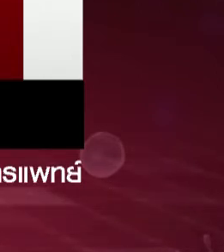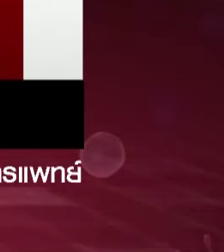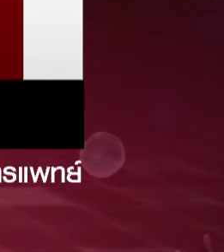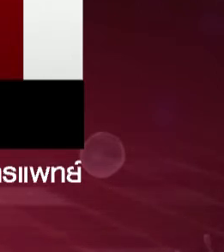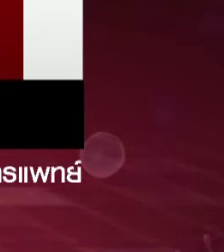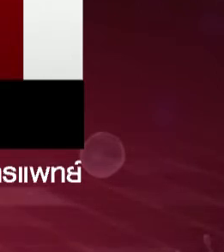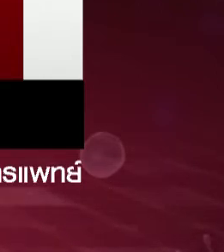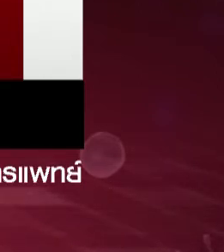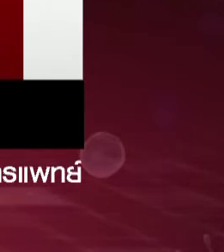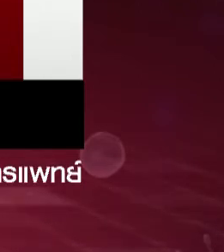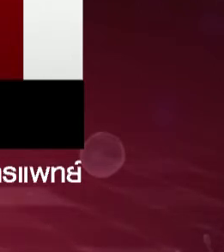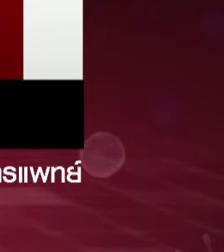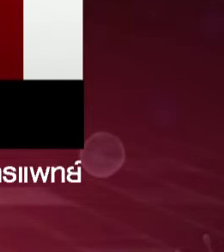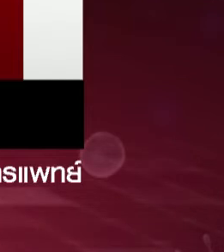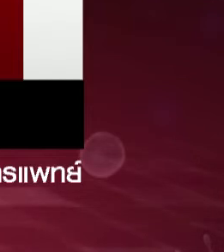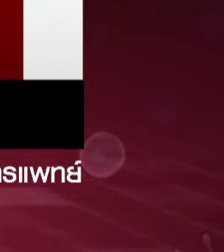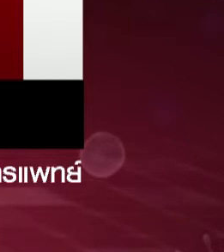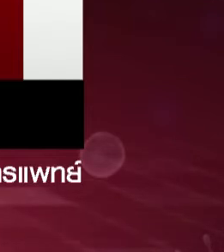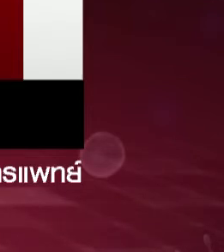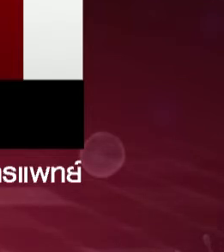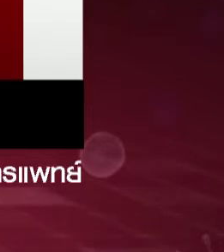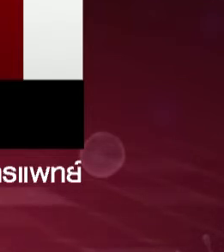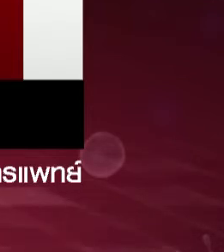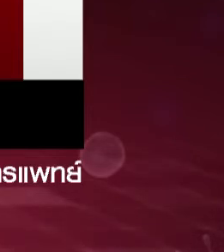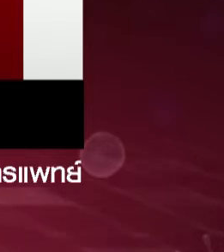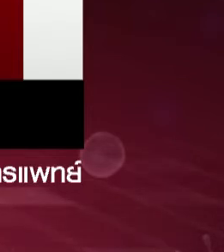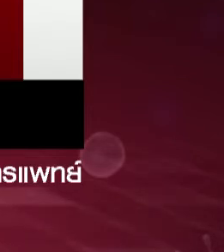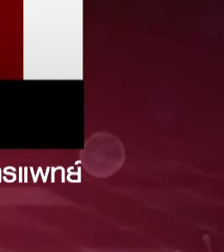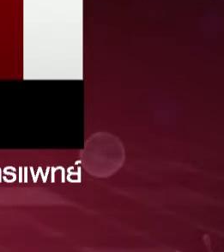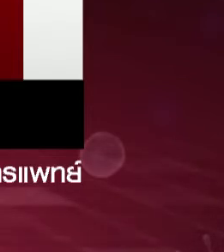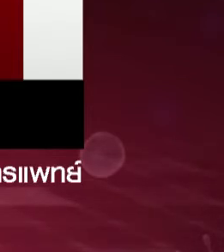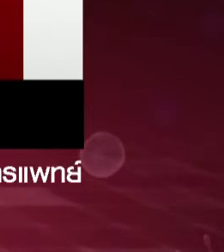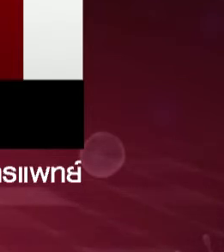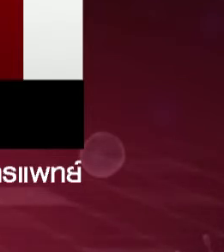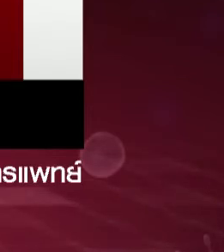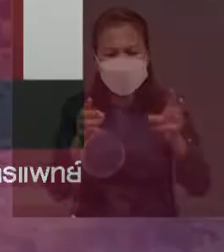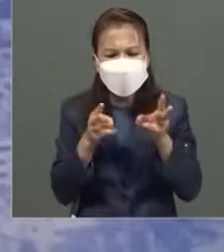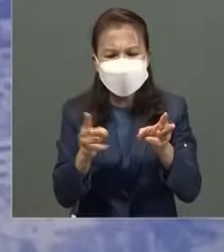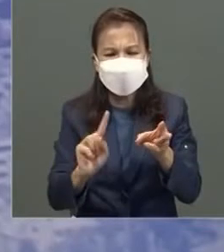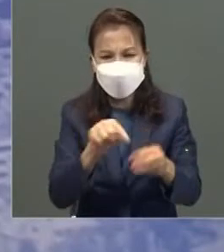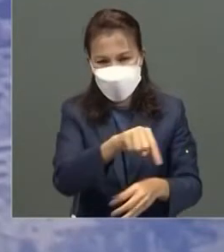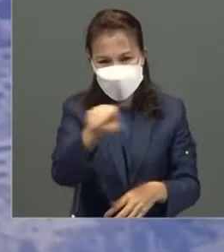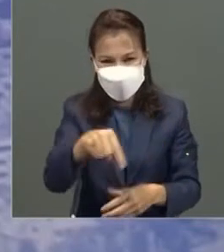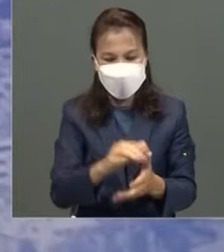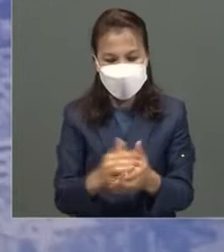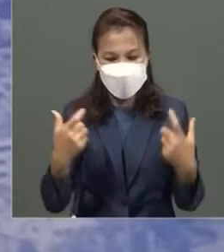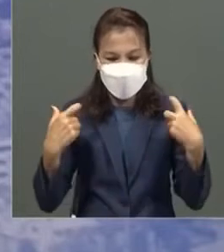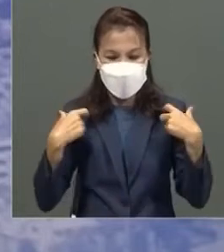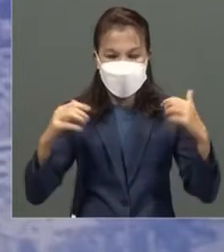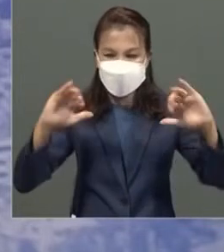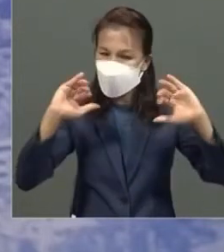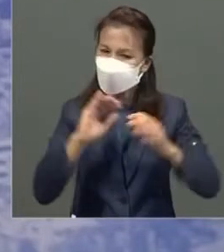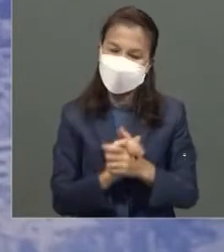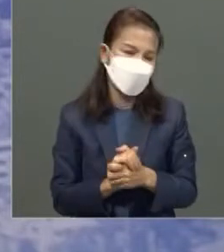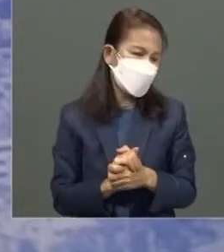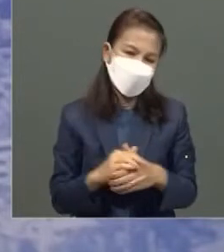ผู้ป่วยใหม่อีกข้างนึงที่ออกมาพูดเรื่องนี้เหมือนกันก็คือโฆษกศปภคุณหมอทวีศิลป์วิษณุโยธินค่ะลองฟังเสียงคุณหมอระหว่าง